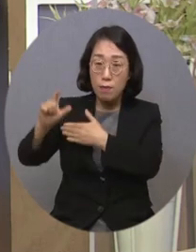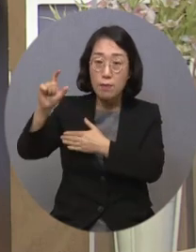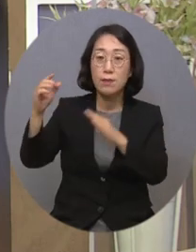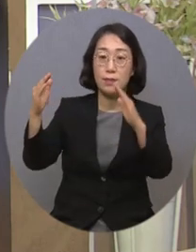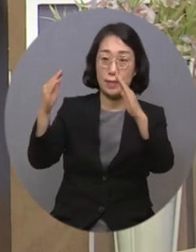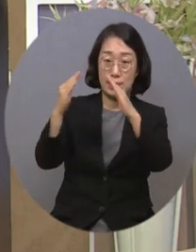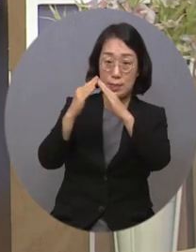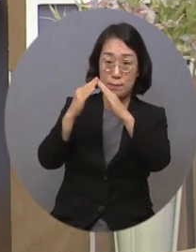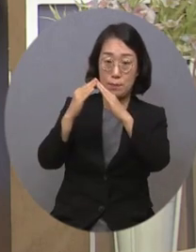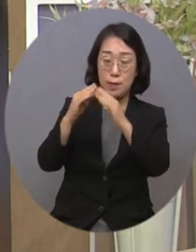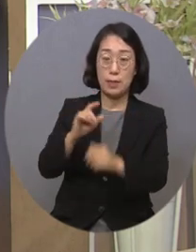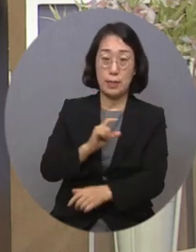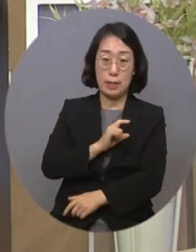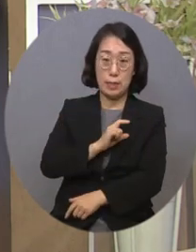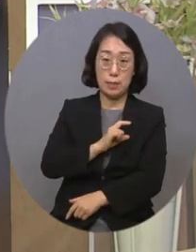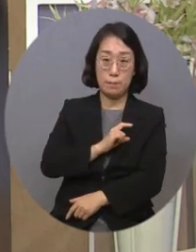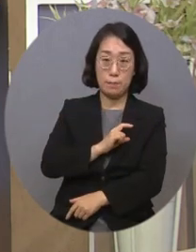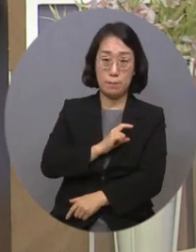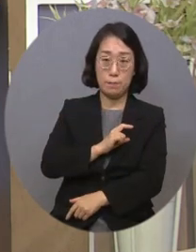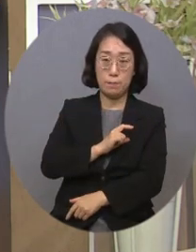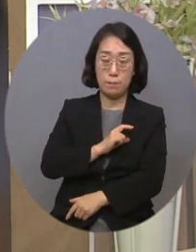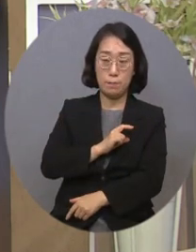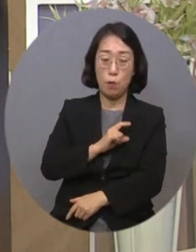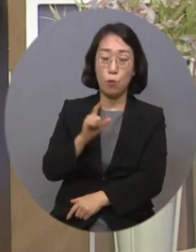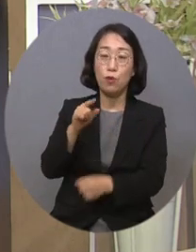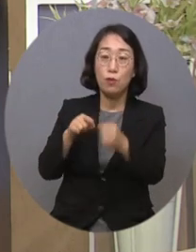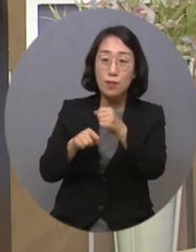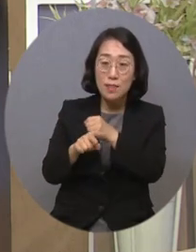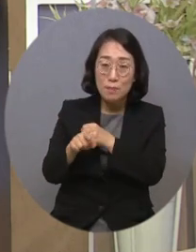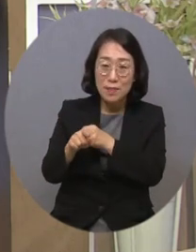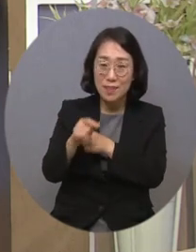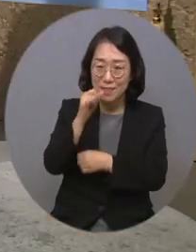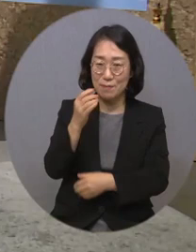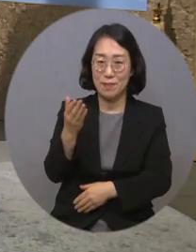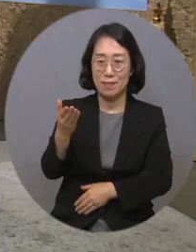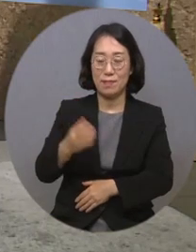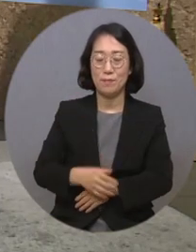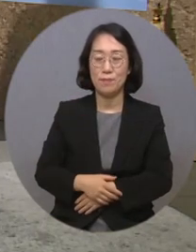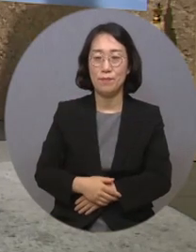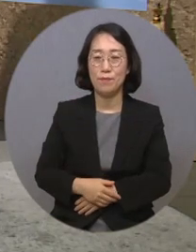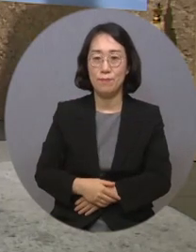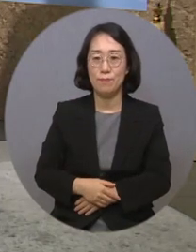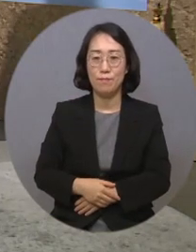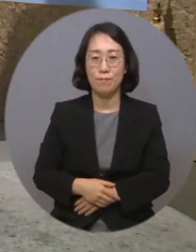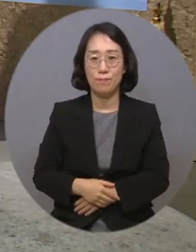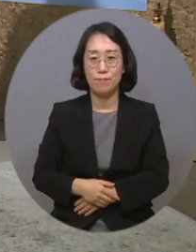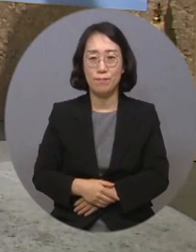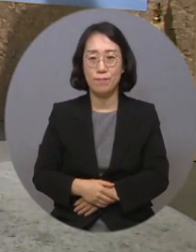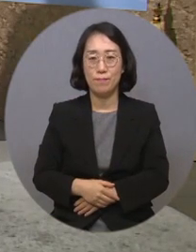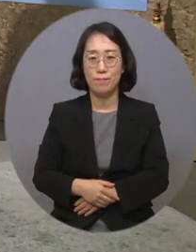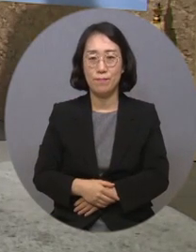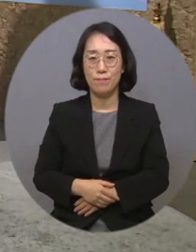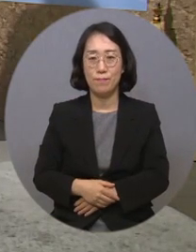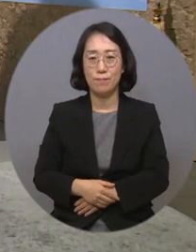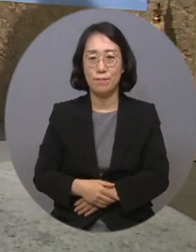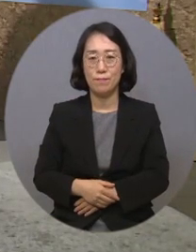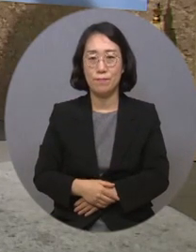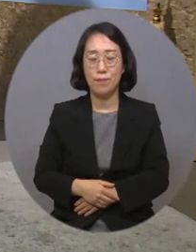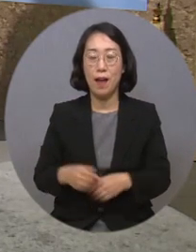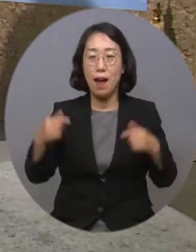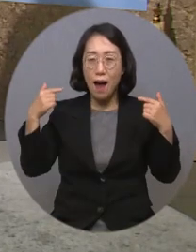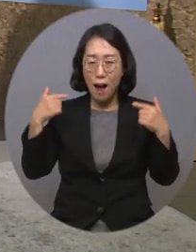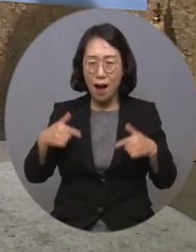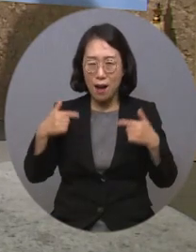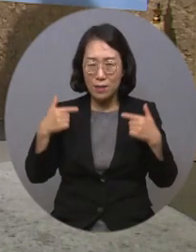집이라는 명칭은 어떤 의미를 담은 걸까요? 그러니까 우리가 이제 어떻게 보면 그 항상